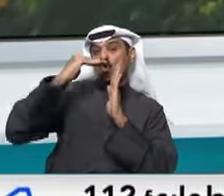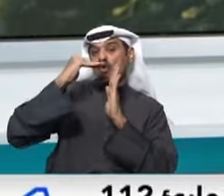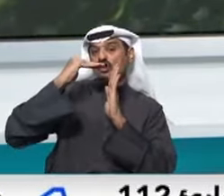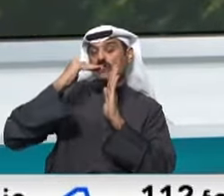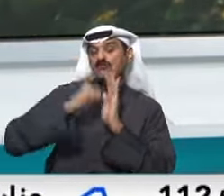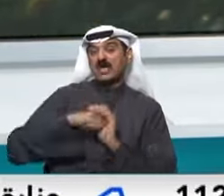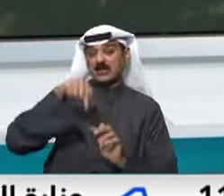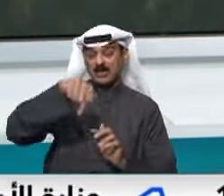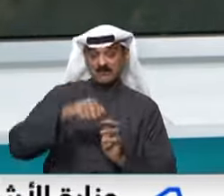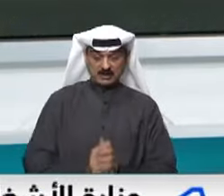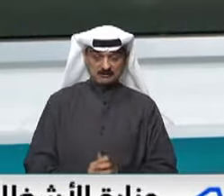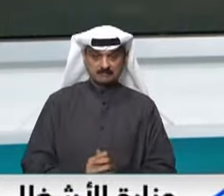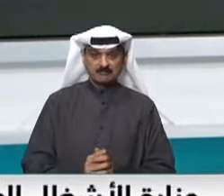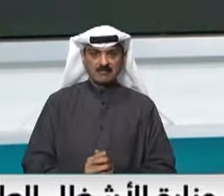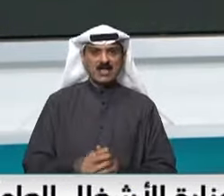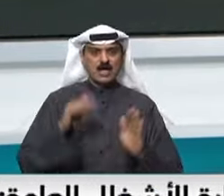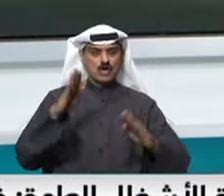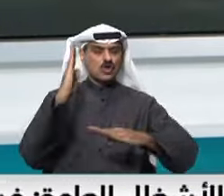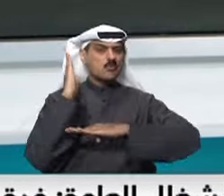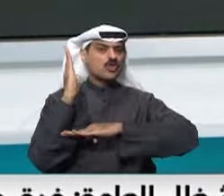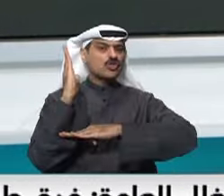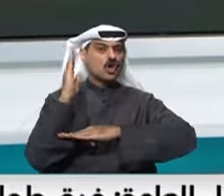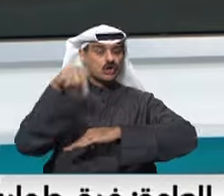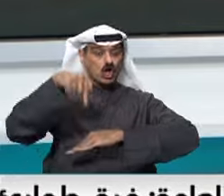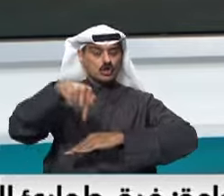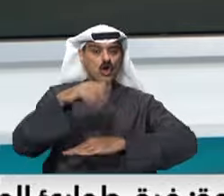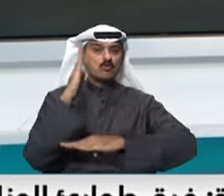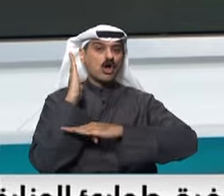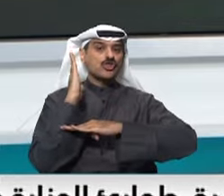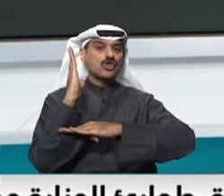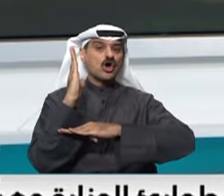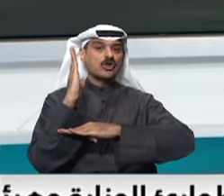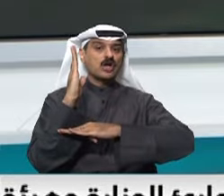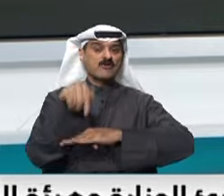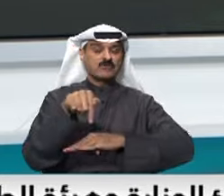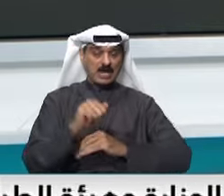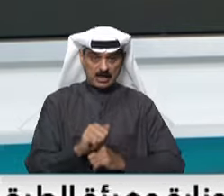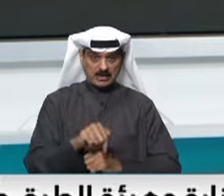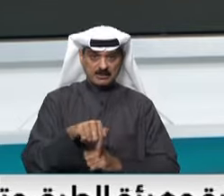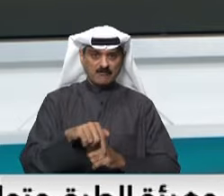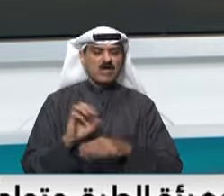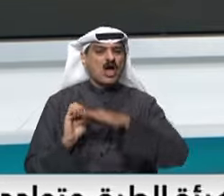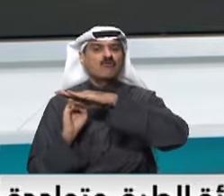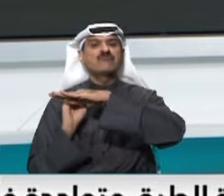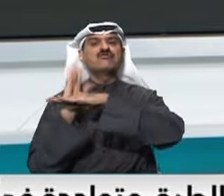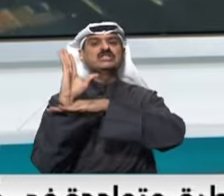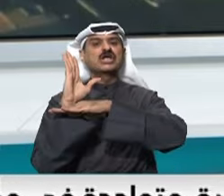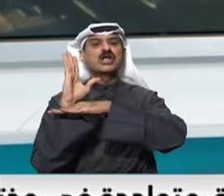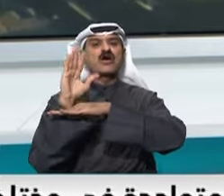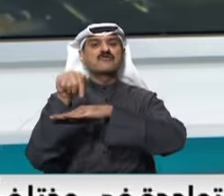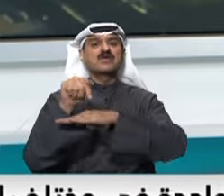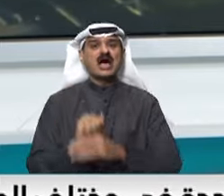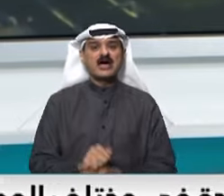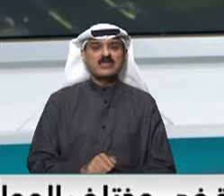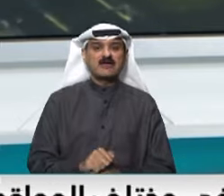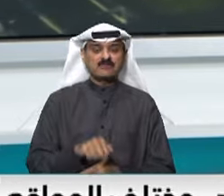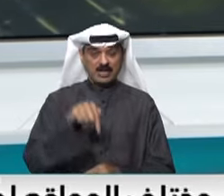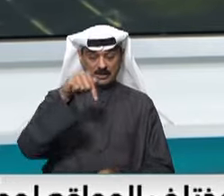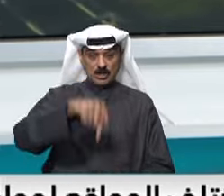من منتصف نهار يوم أو من ساعات الفجر الأولى من اليوم